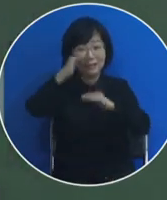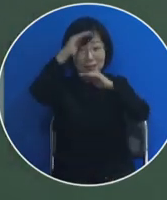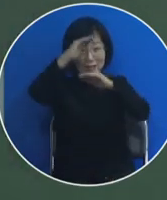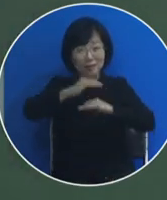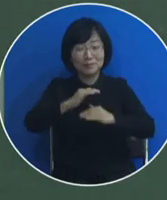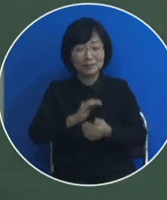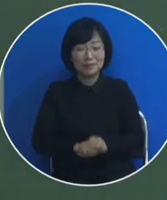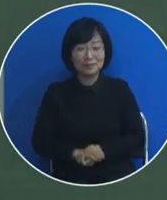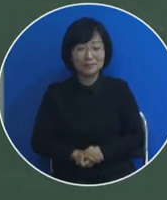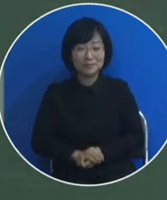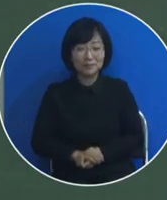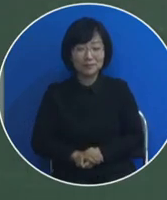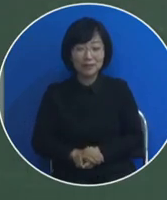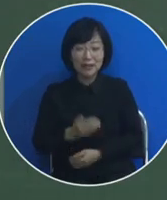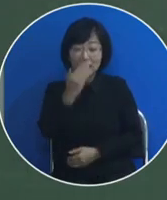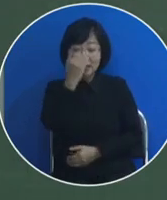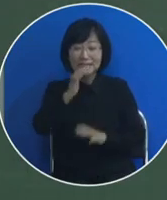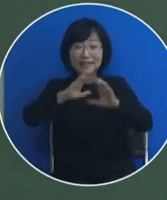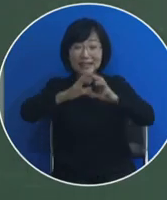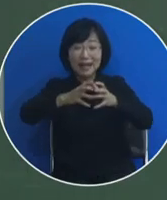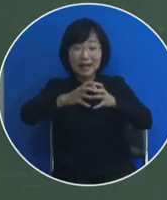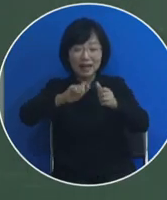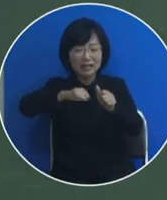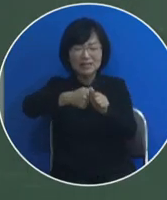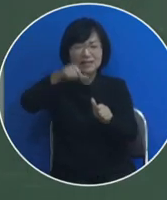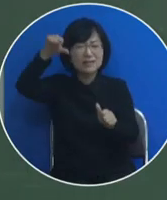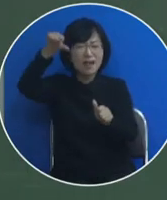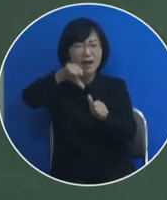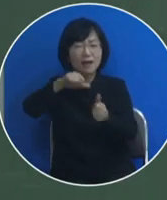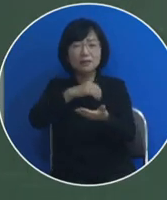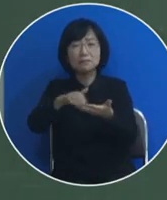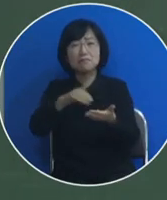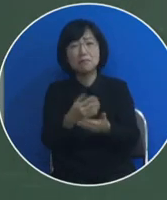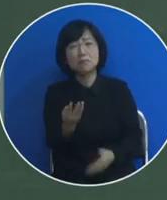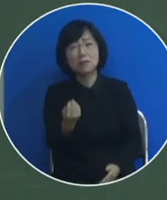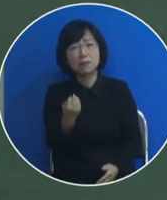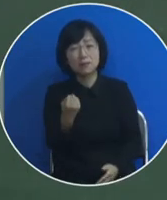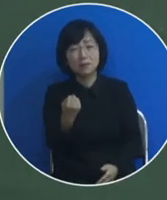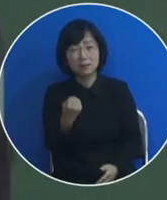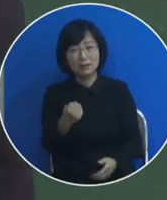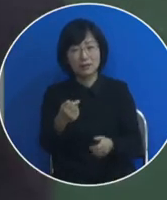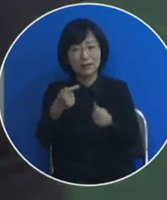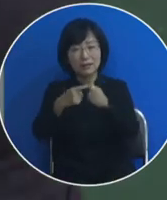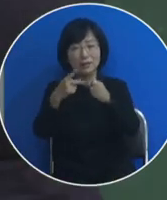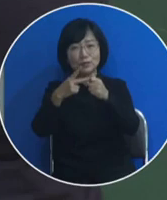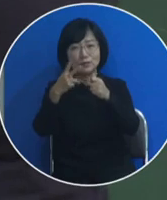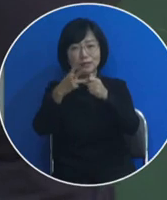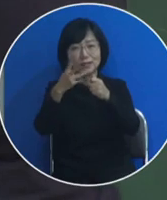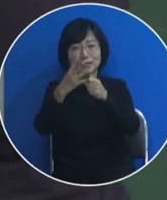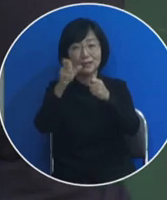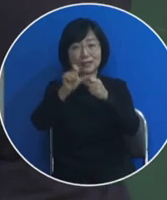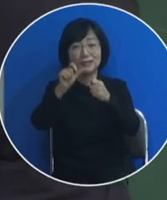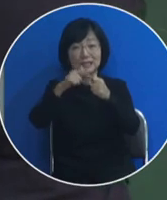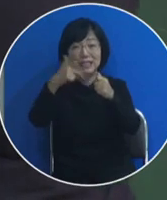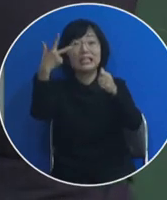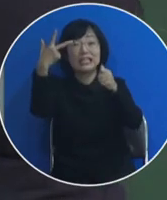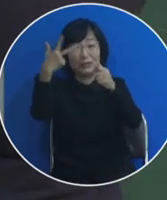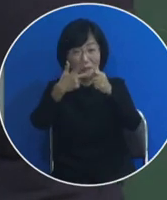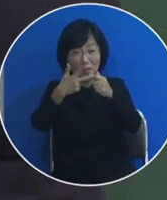이스라엘이 일곱 번 재앙 입었습니다. Israel's face disaster 7 times. 앞으로도 일어날 겁니다. And it will arise in the future as well. 그래서